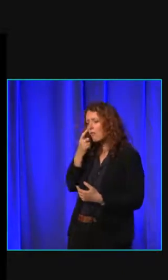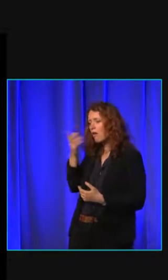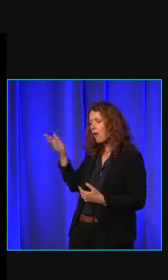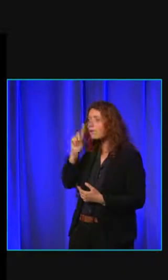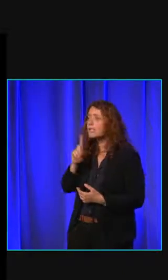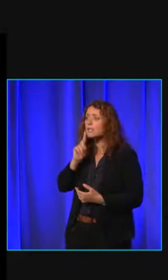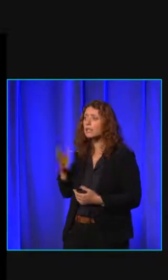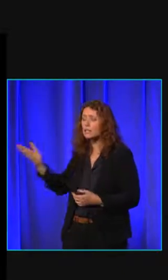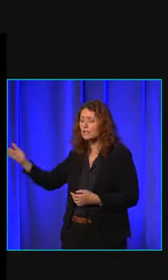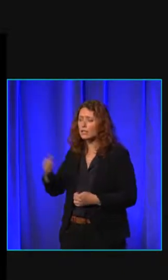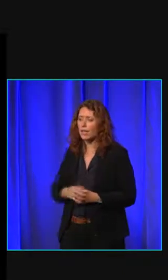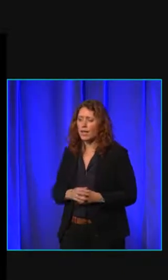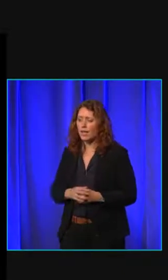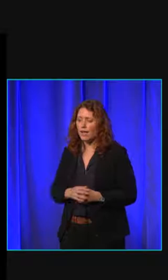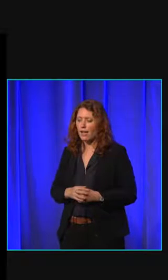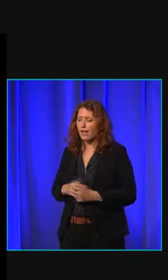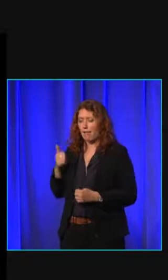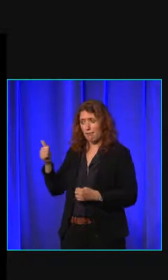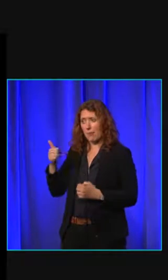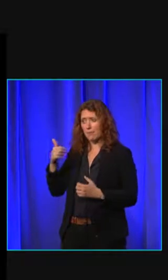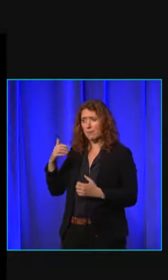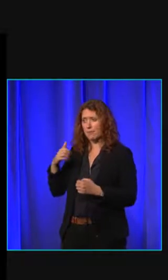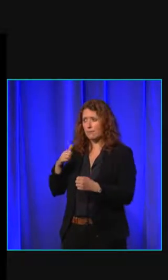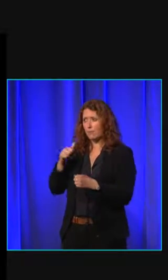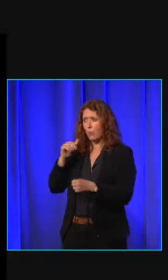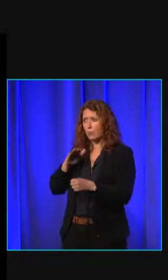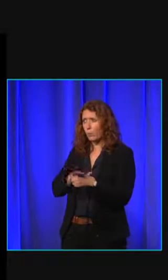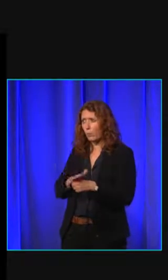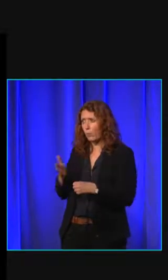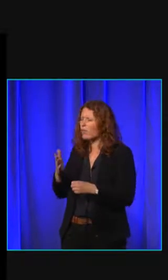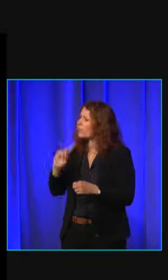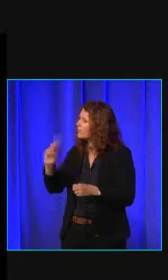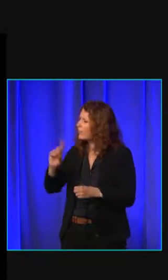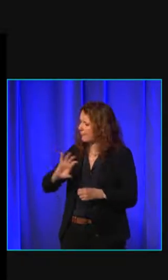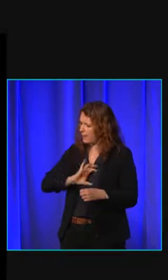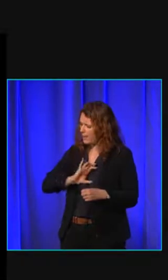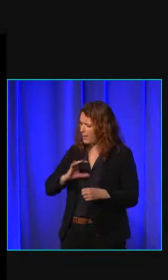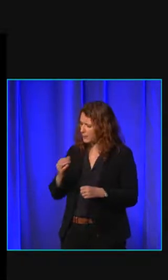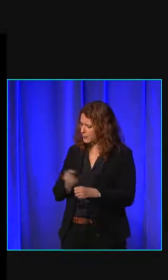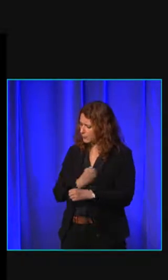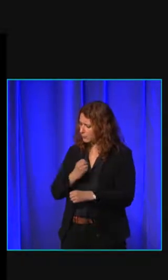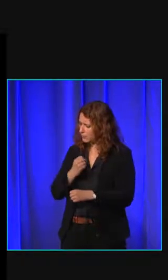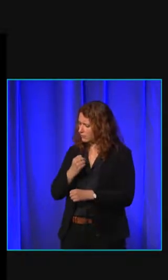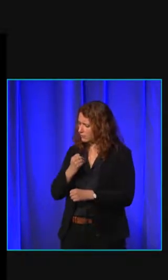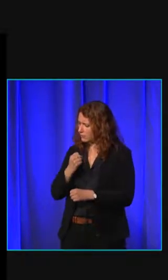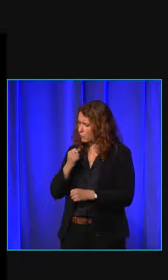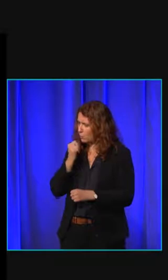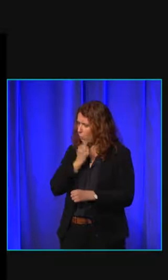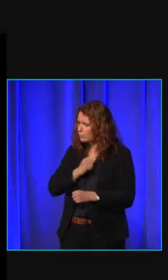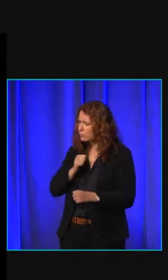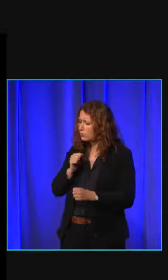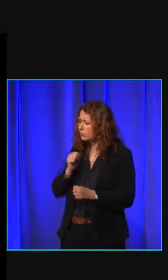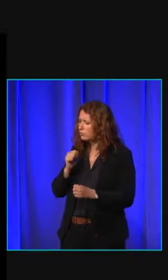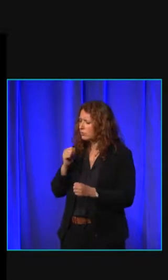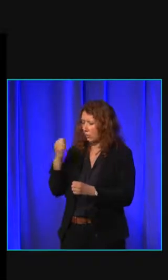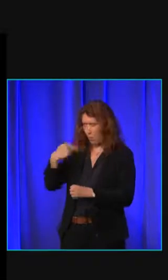fille qui est championne d'Europe, médaillée de bronze au championnat d'Europe en poutre. Et donc là, qu'est-ce qu'elle